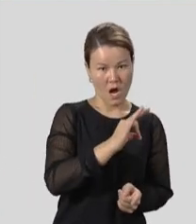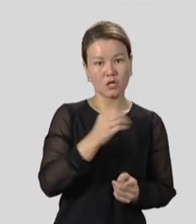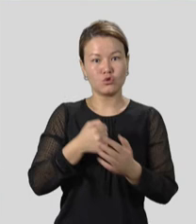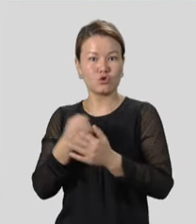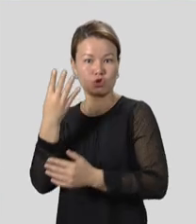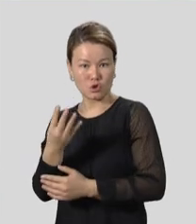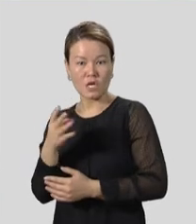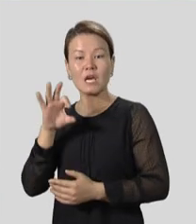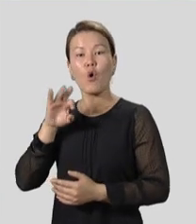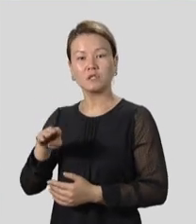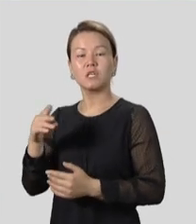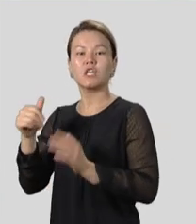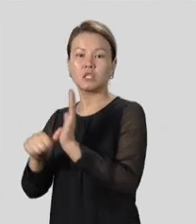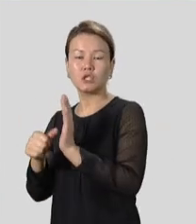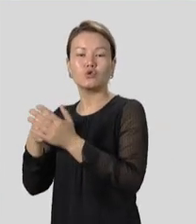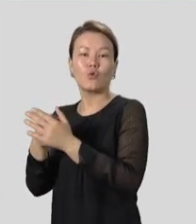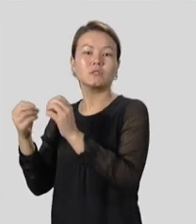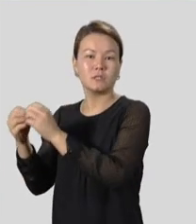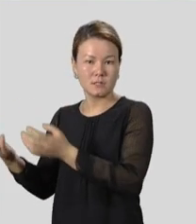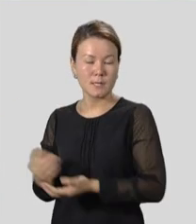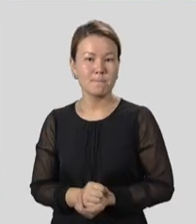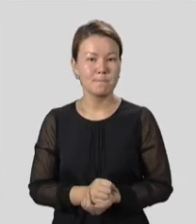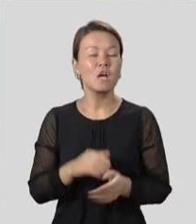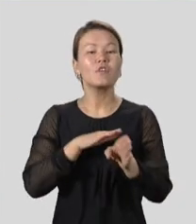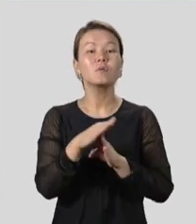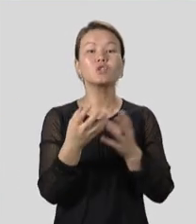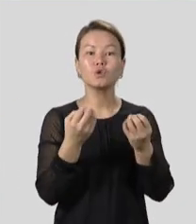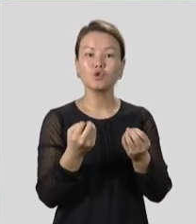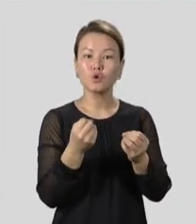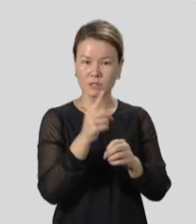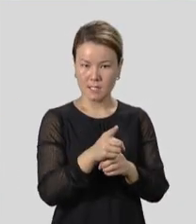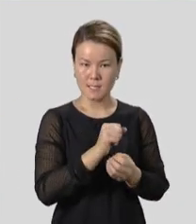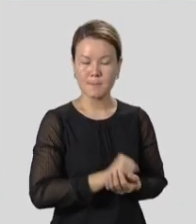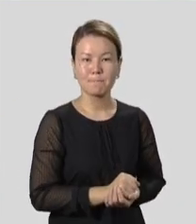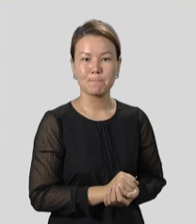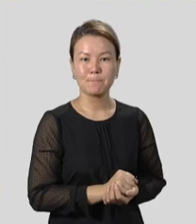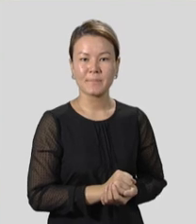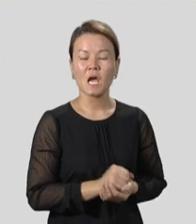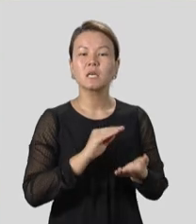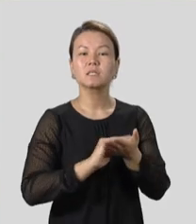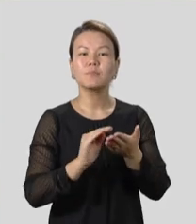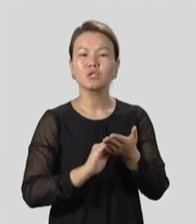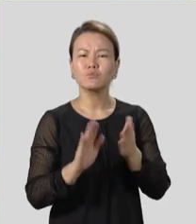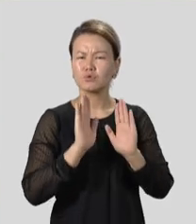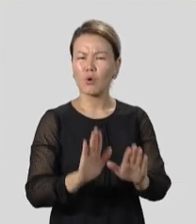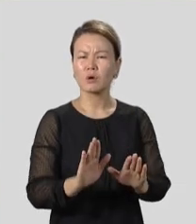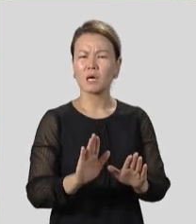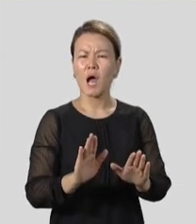и от 6 до 10. Выполним еще одно задание. Запишем